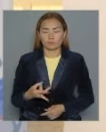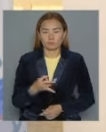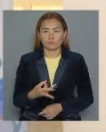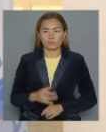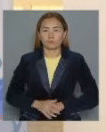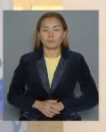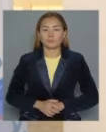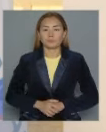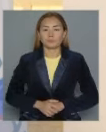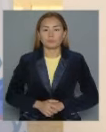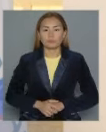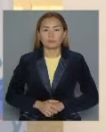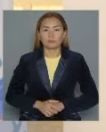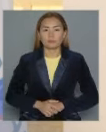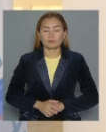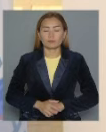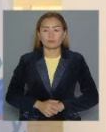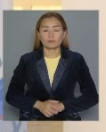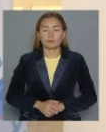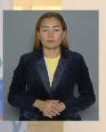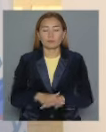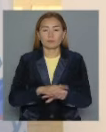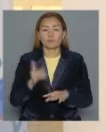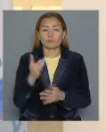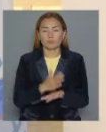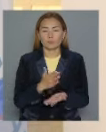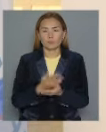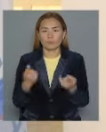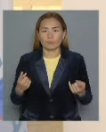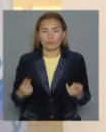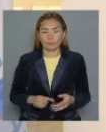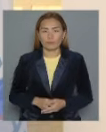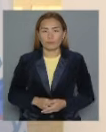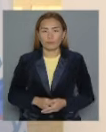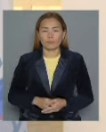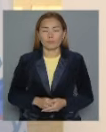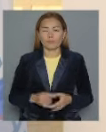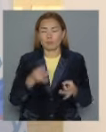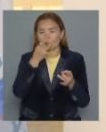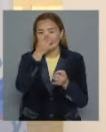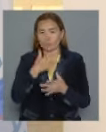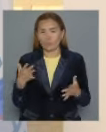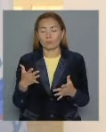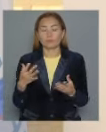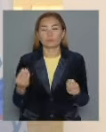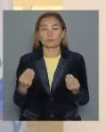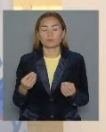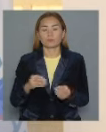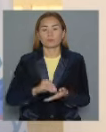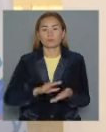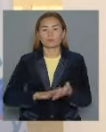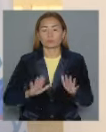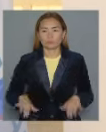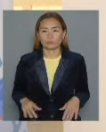өздеріңіз білесіздер, ертеден адам қоныстанған, болмаса үлкен мәдениеттің табы белгісі қалған жерлер, соның